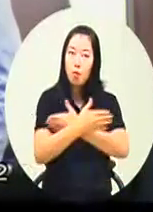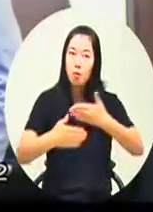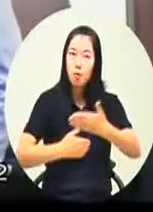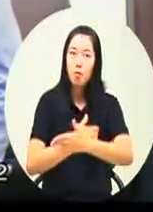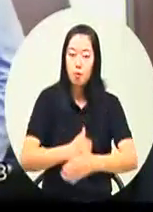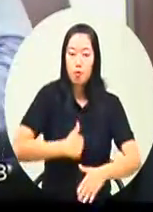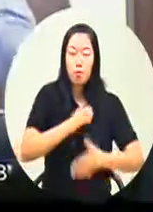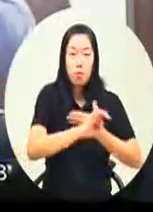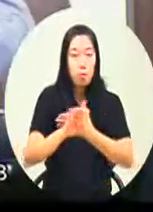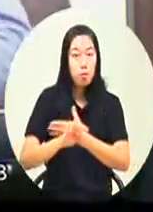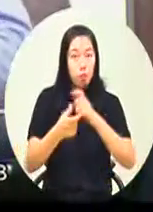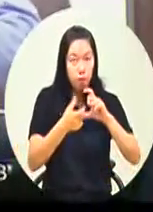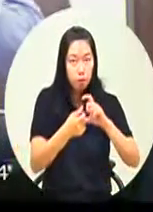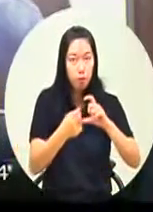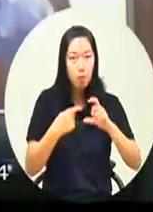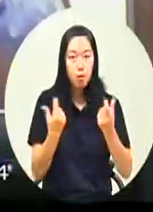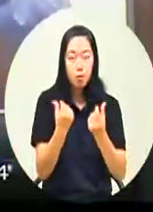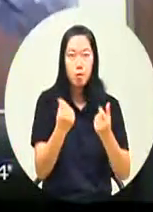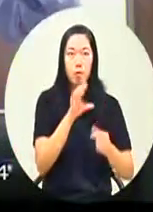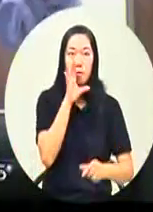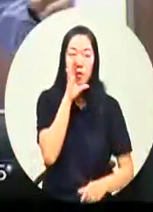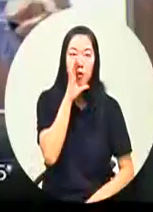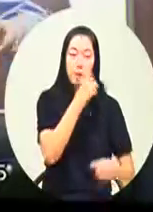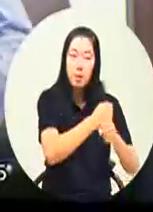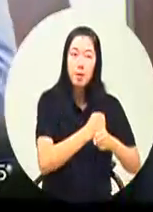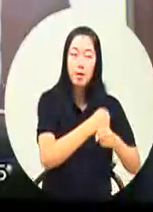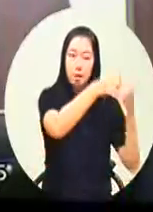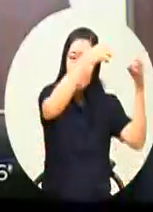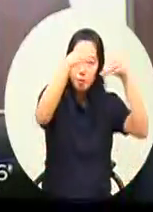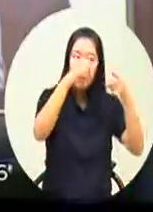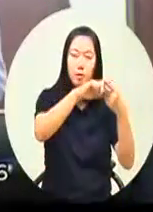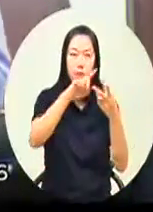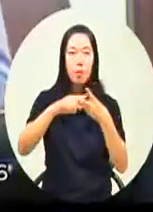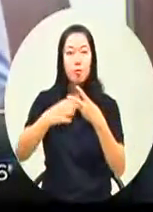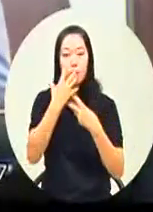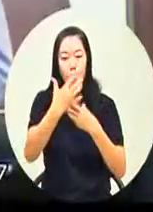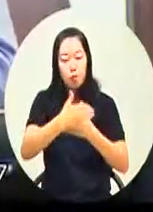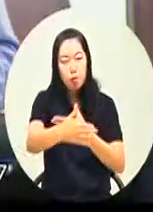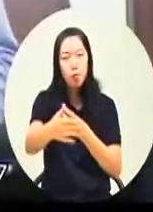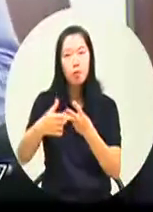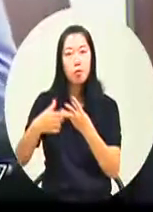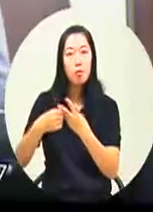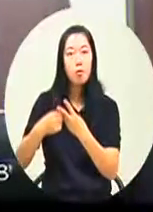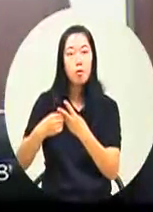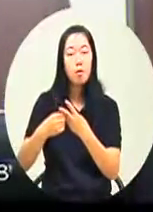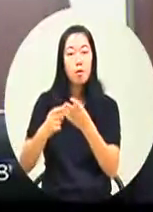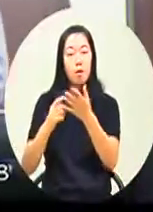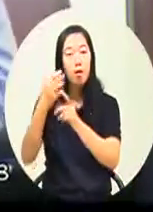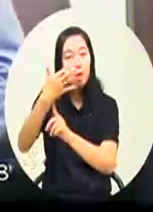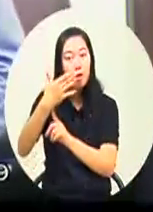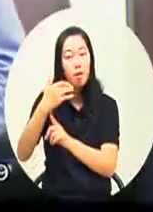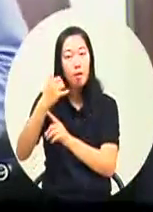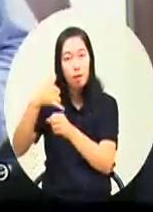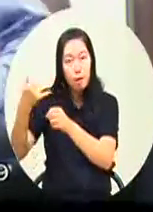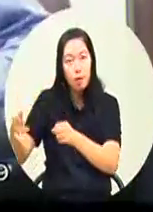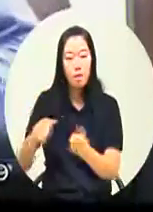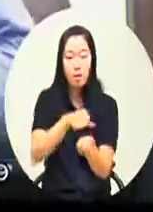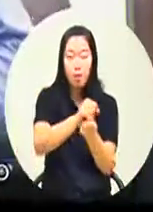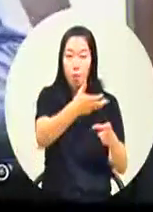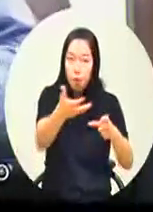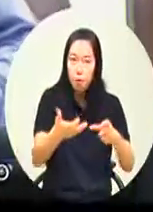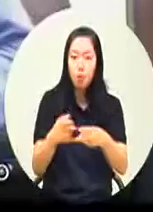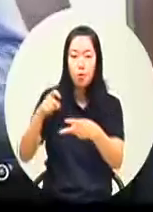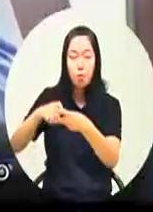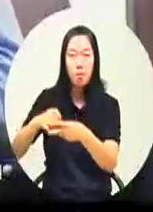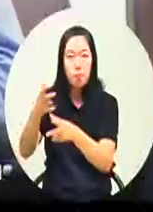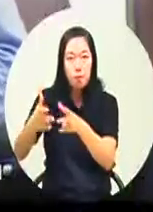实验区。那不止哈马星、盐城、旗津或者加工出口区、工业区。澄清湖所谓封闭